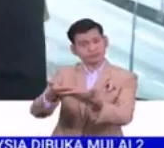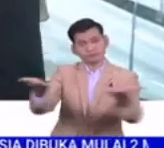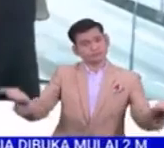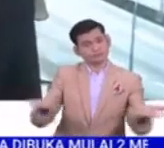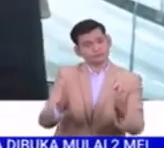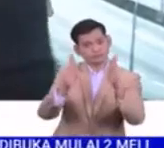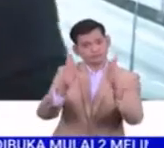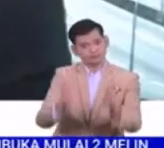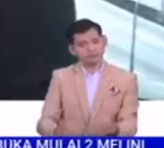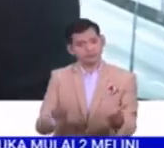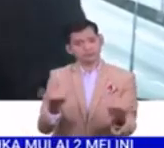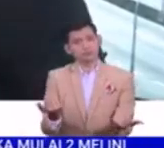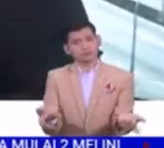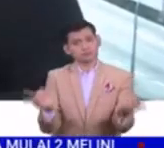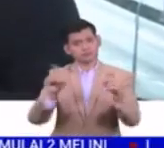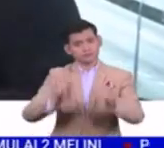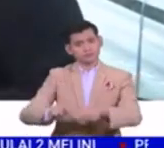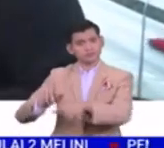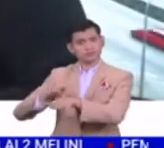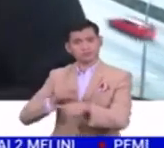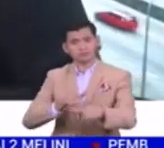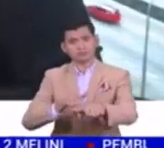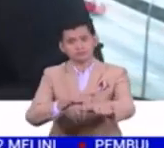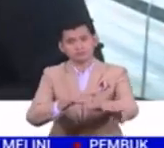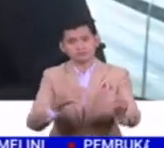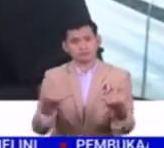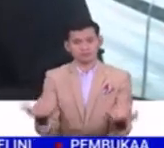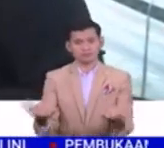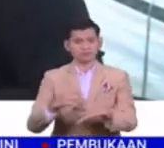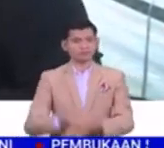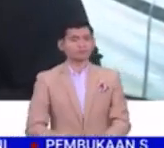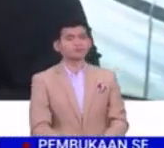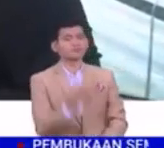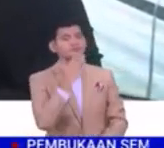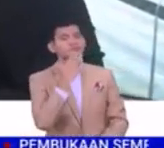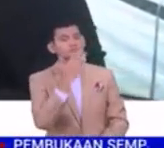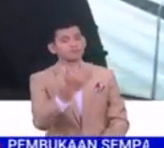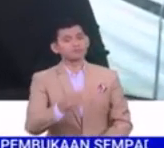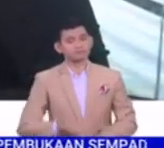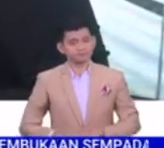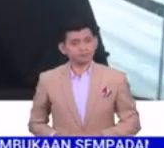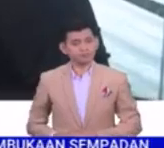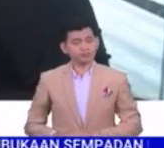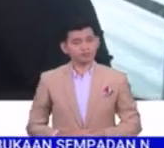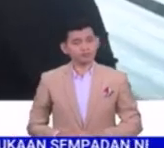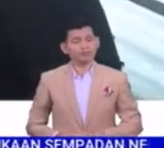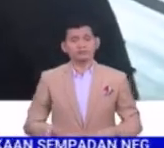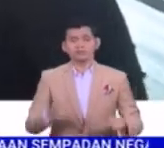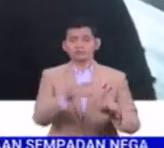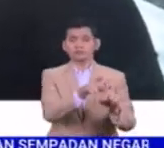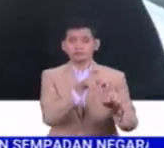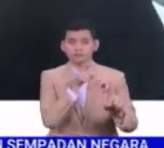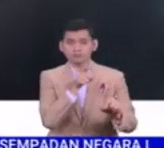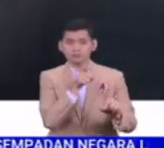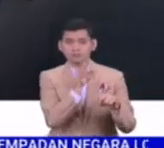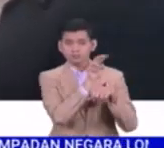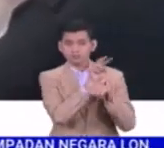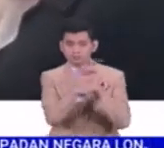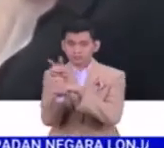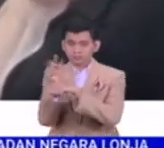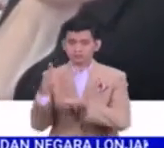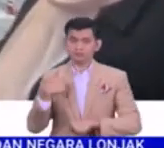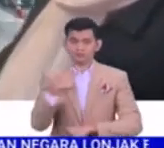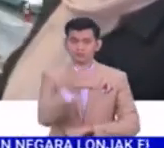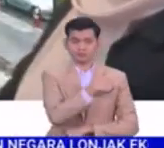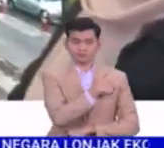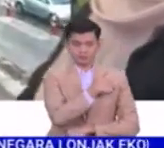ini sedang berhadapan situasi begini? Okay, terima kasih pada ni. Okey, daripada pemantauan kita dan